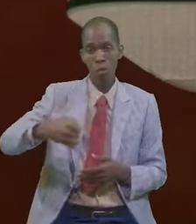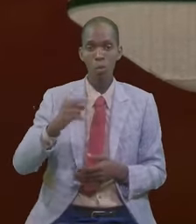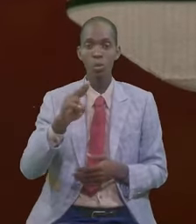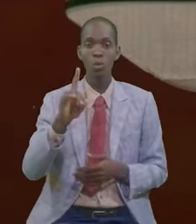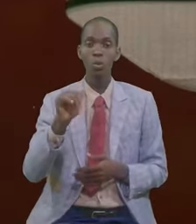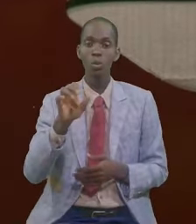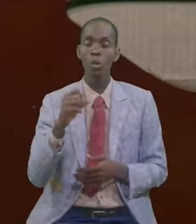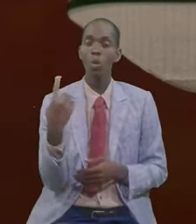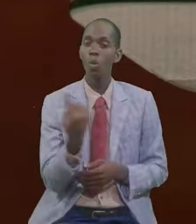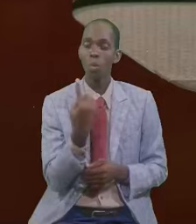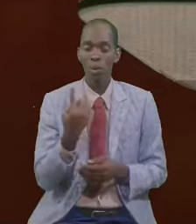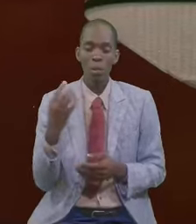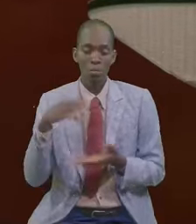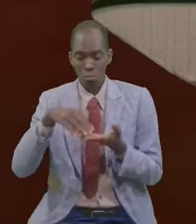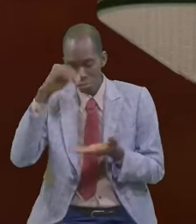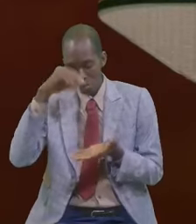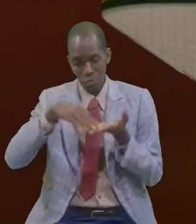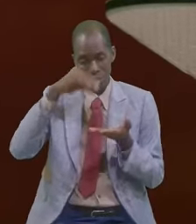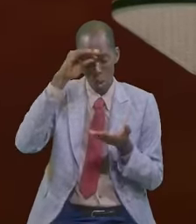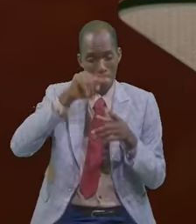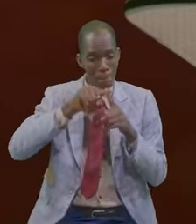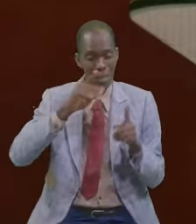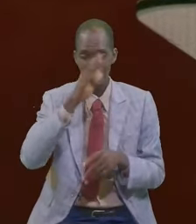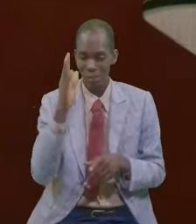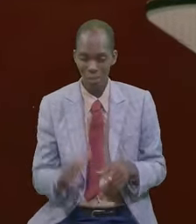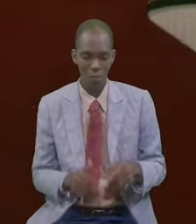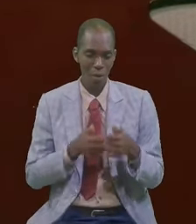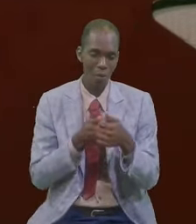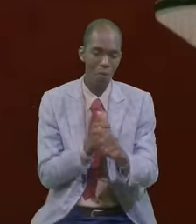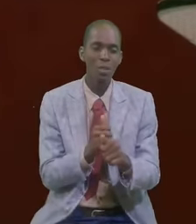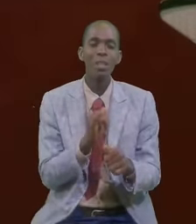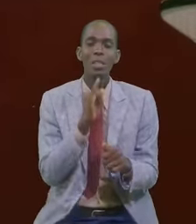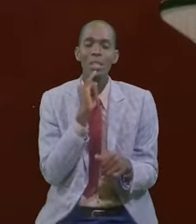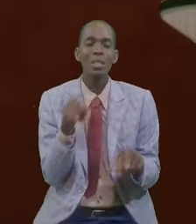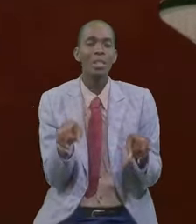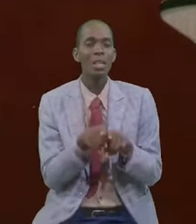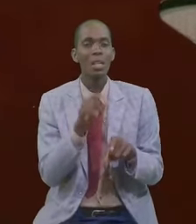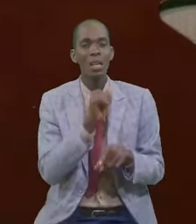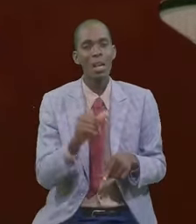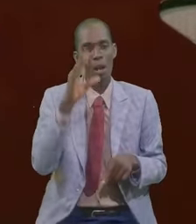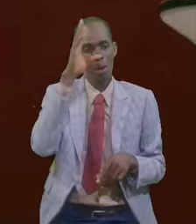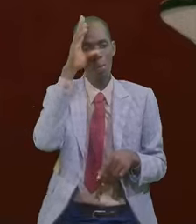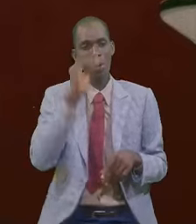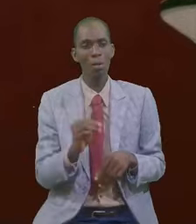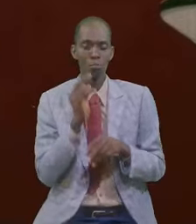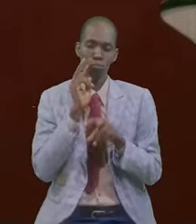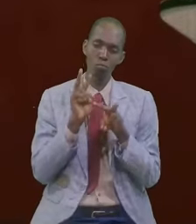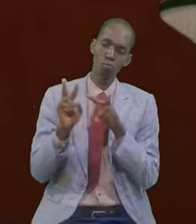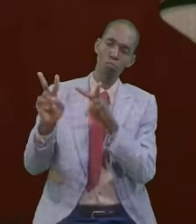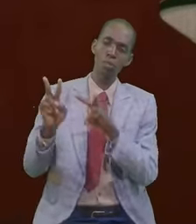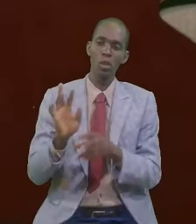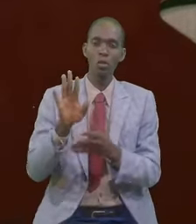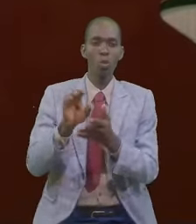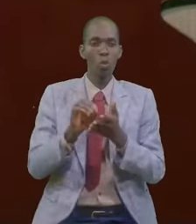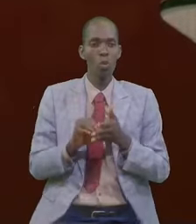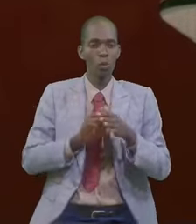de la parole et non un pratiquant. Car si quelqu'un écoute la parole et ne la met pas en pratique, il est semblable à